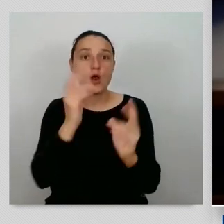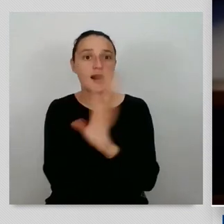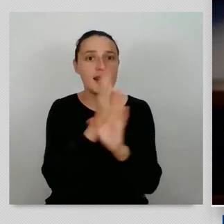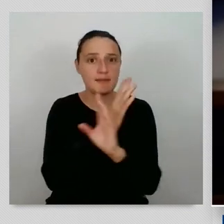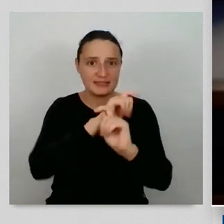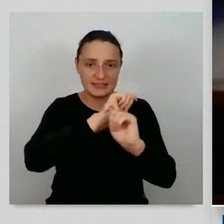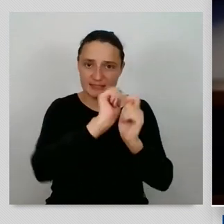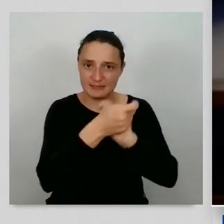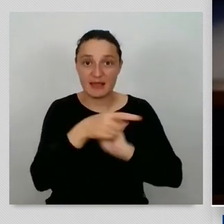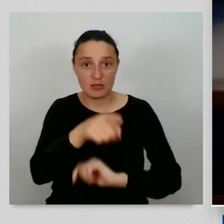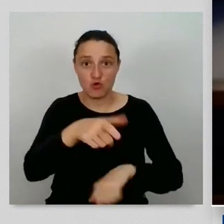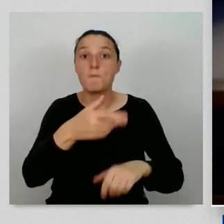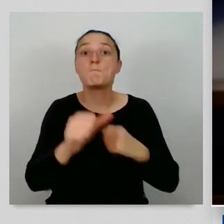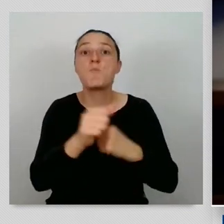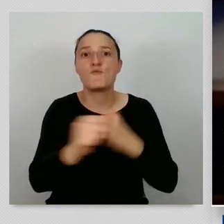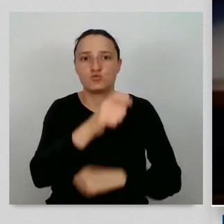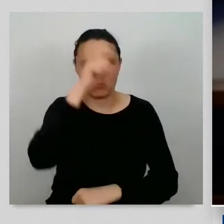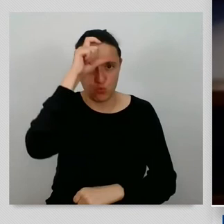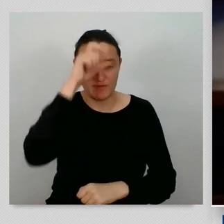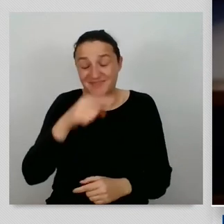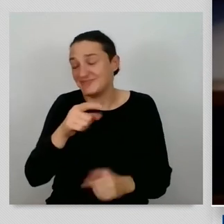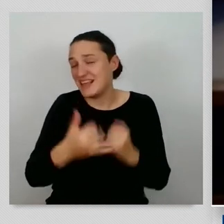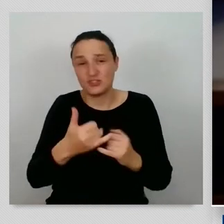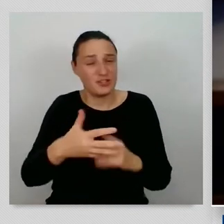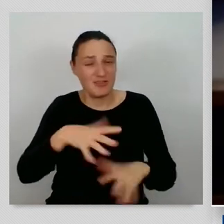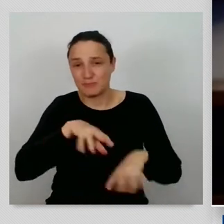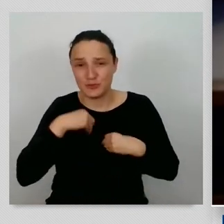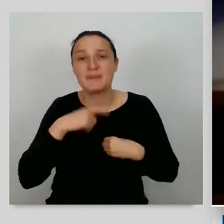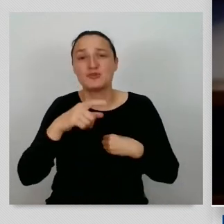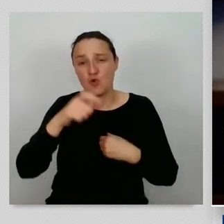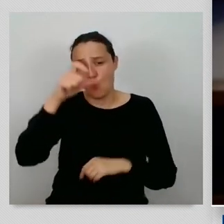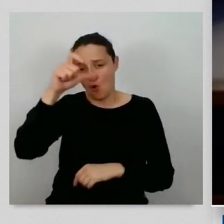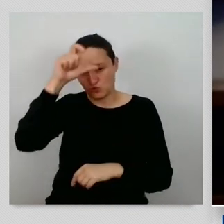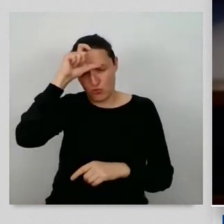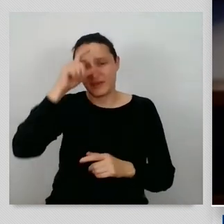zmian klimatycznych, to po prostu wyginiemy jak te dinozaury. Dziękuję.